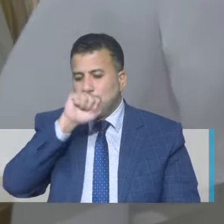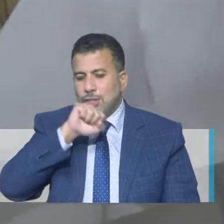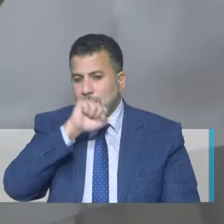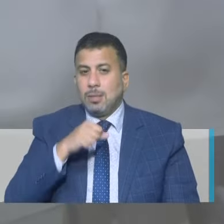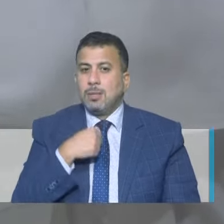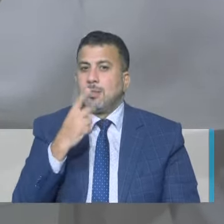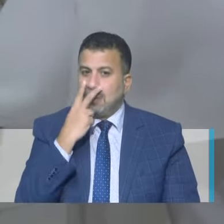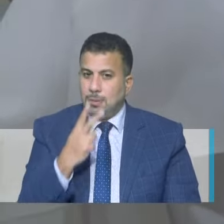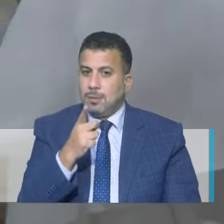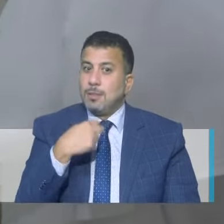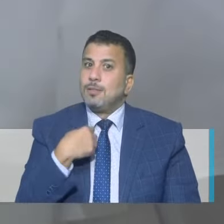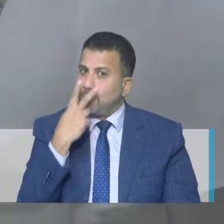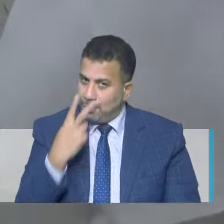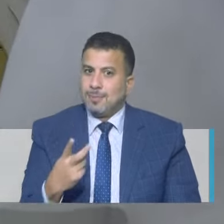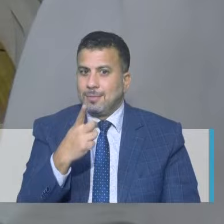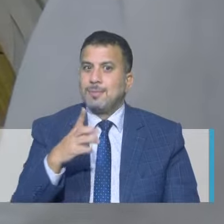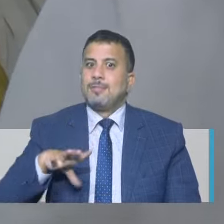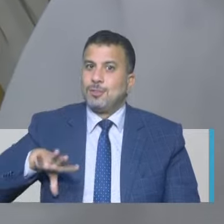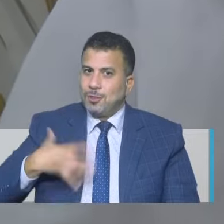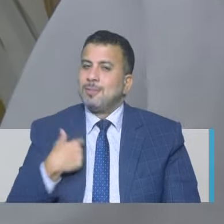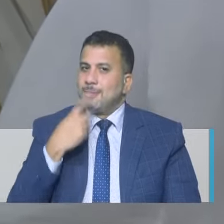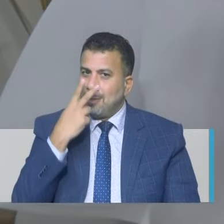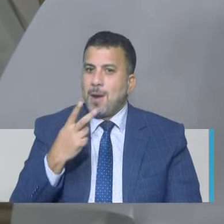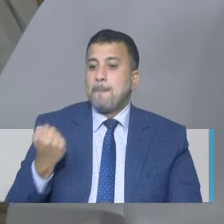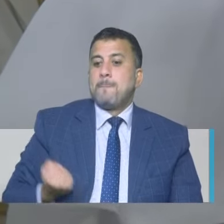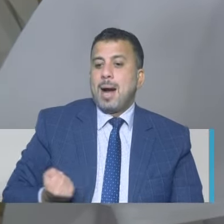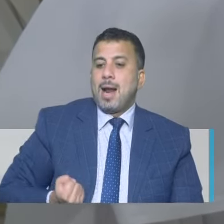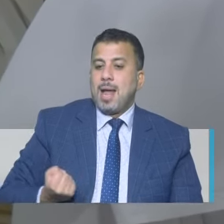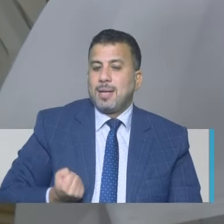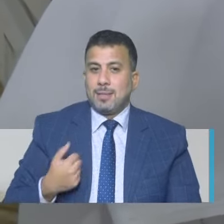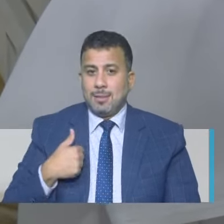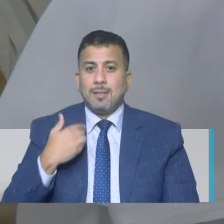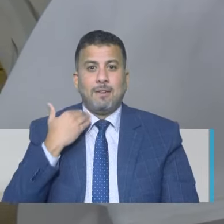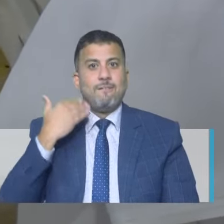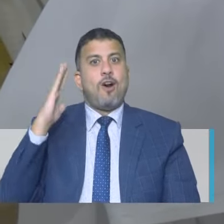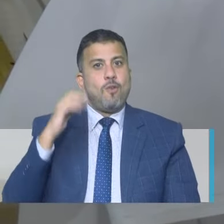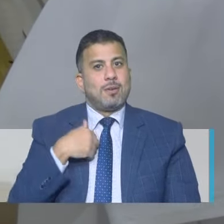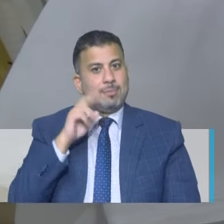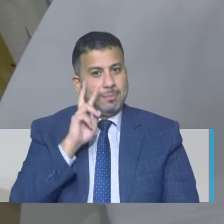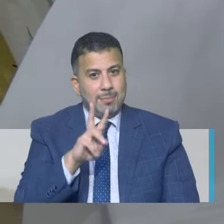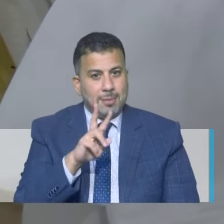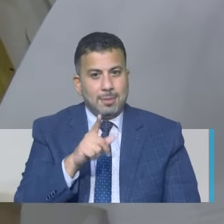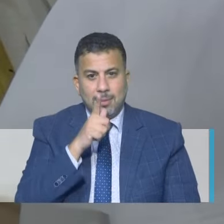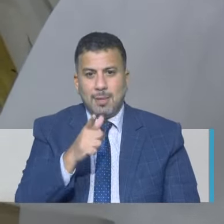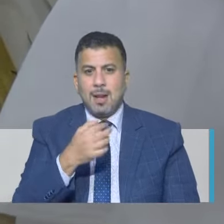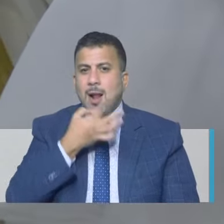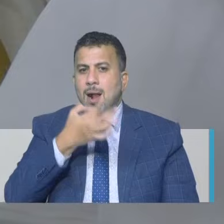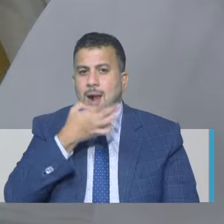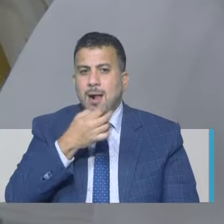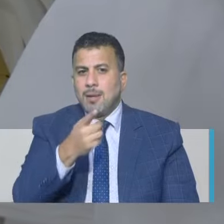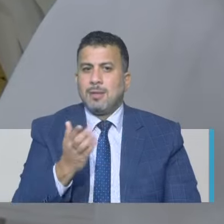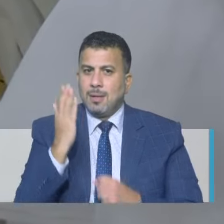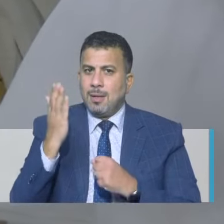وكانوا جدا شفتكم قنت يعني انا فخور جدا بطلاقه اللسان